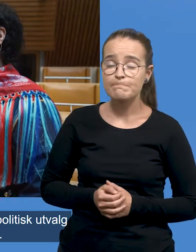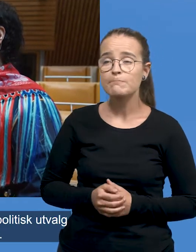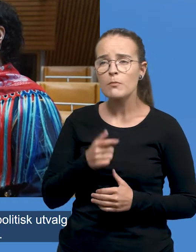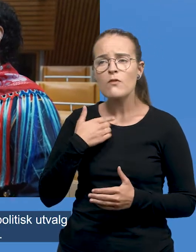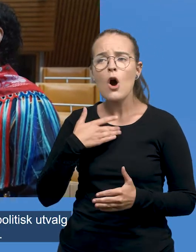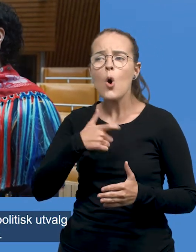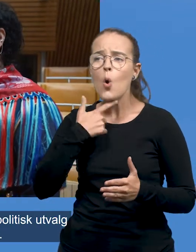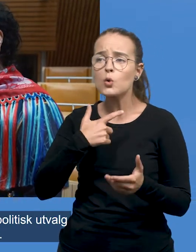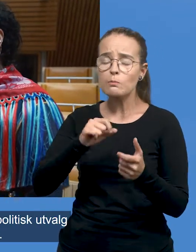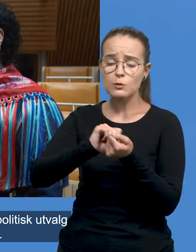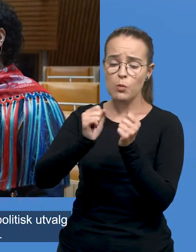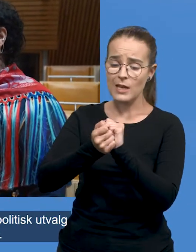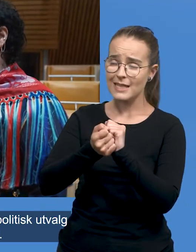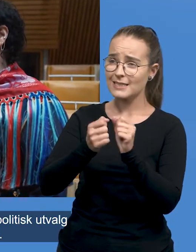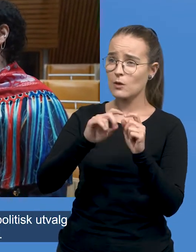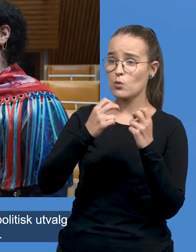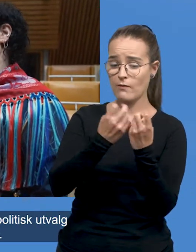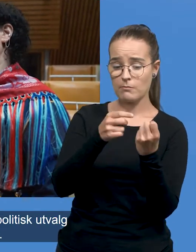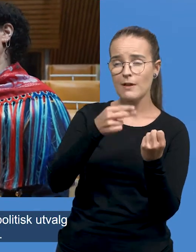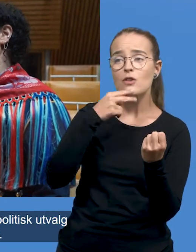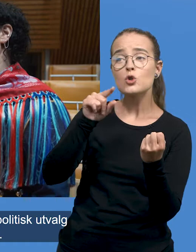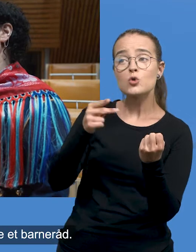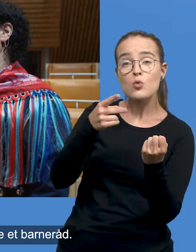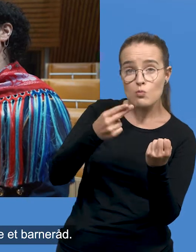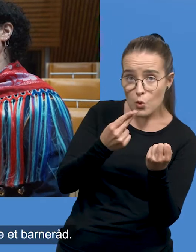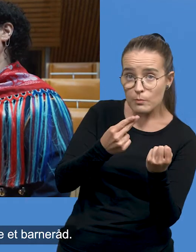Men vi har også et sånt ungdomspolitisk utvalg som heter